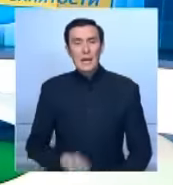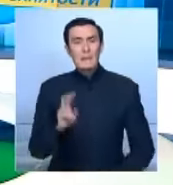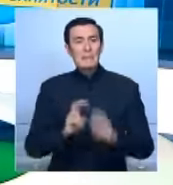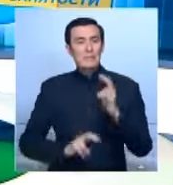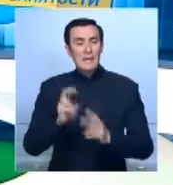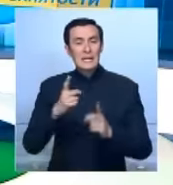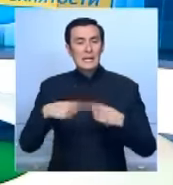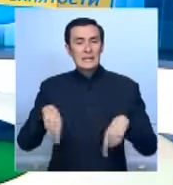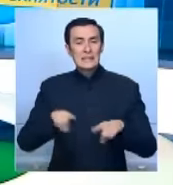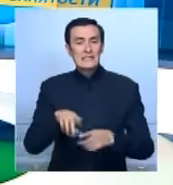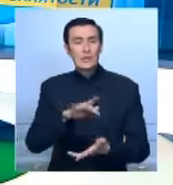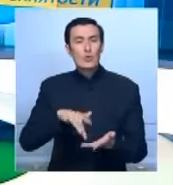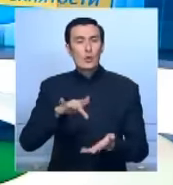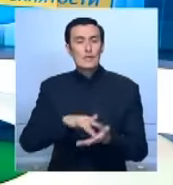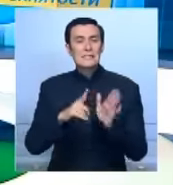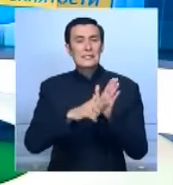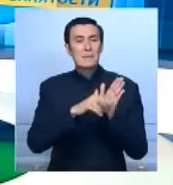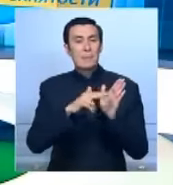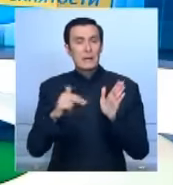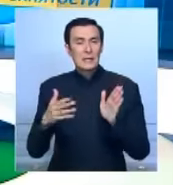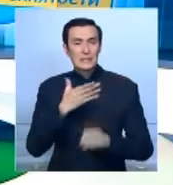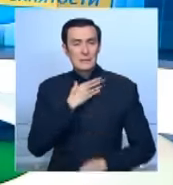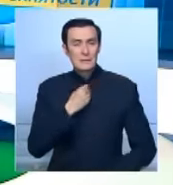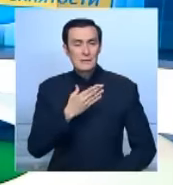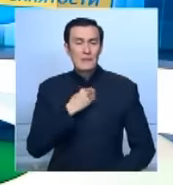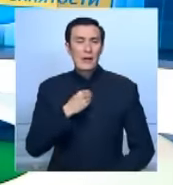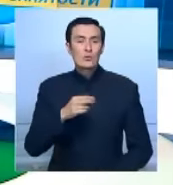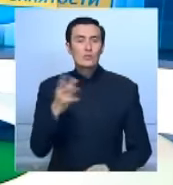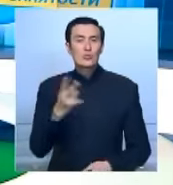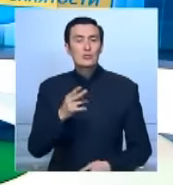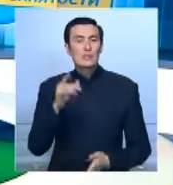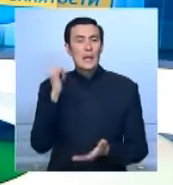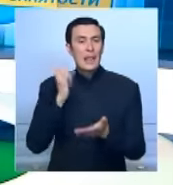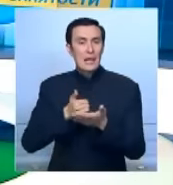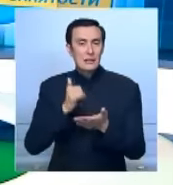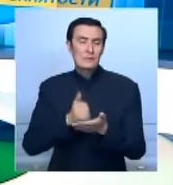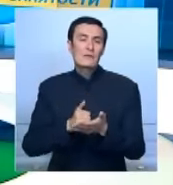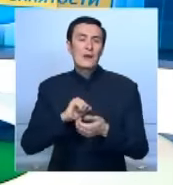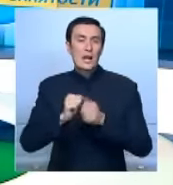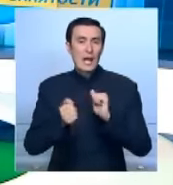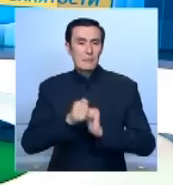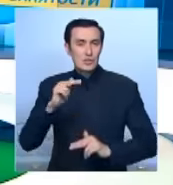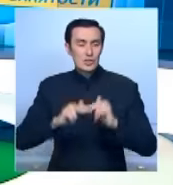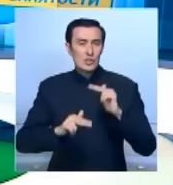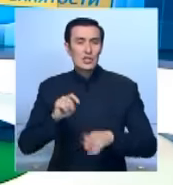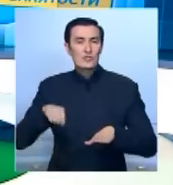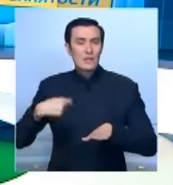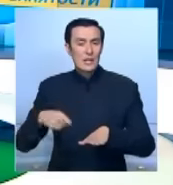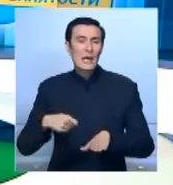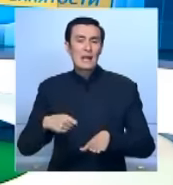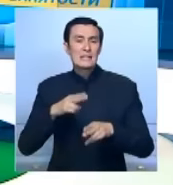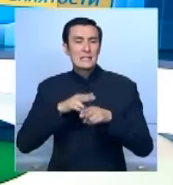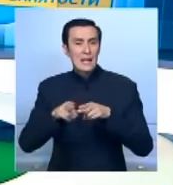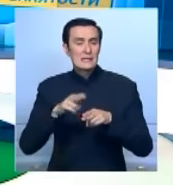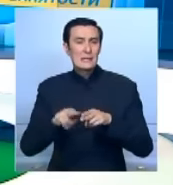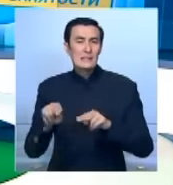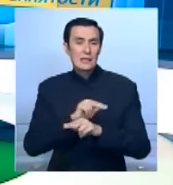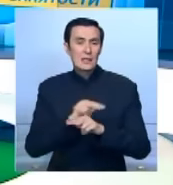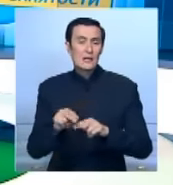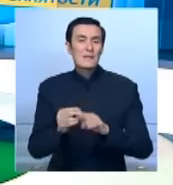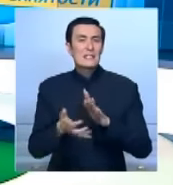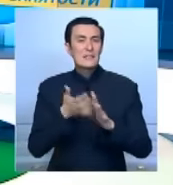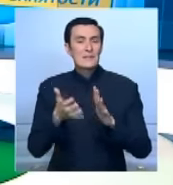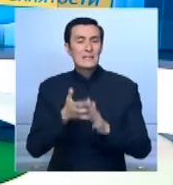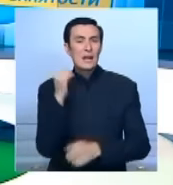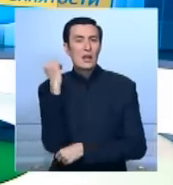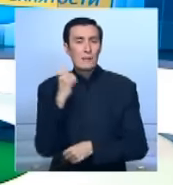Предприятия и организации семей нуждаются в газоэлектросварщиках, электриках, каменщиках, швеях, слесарях, сантехниках. Проблему